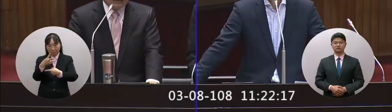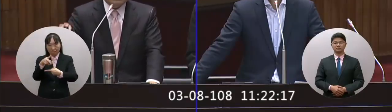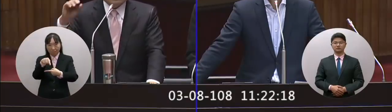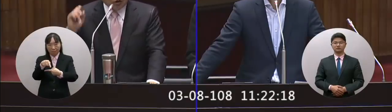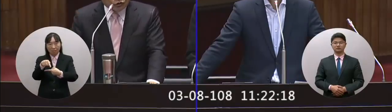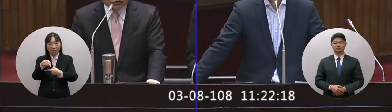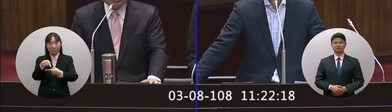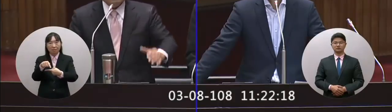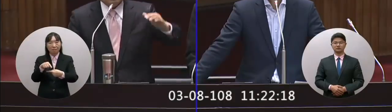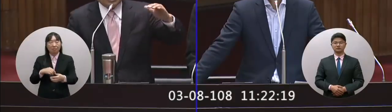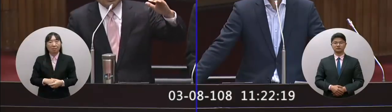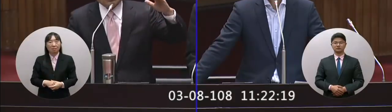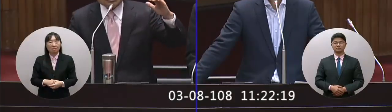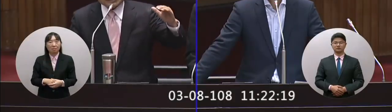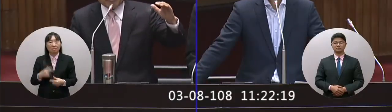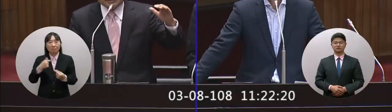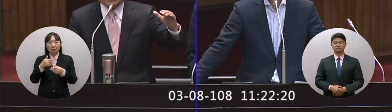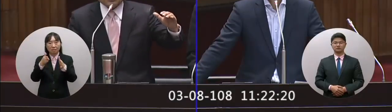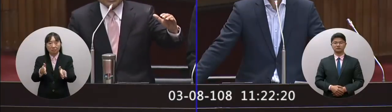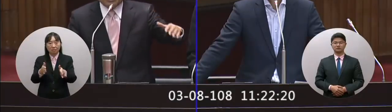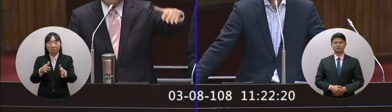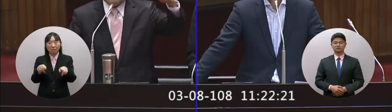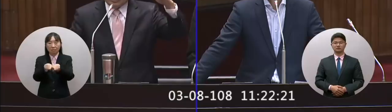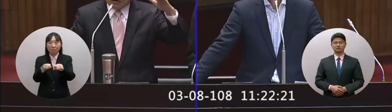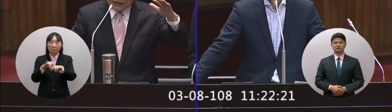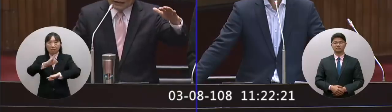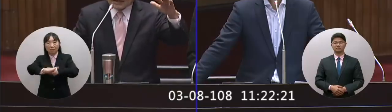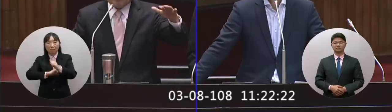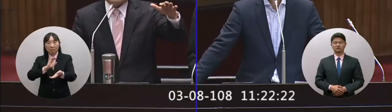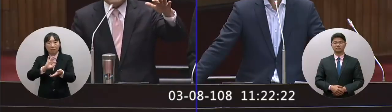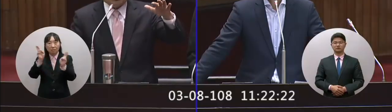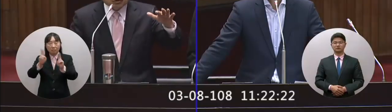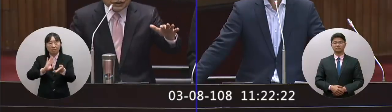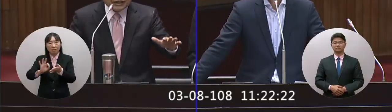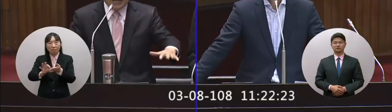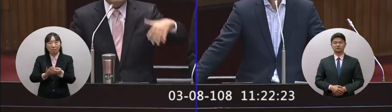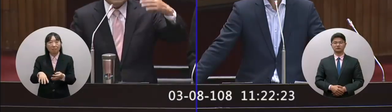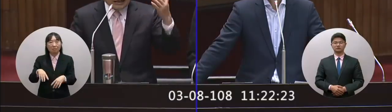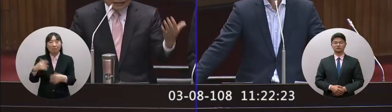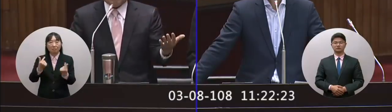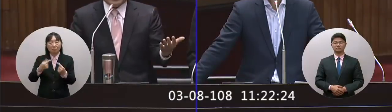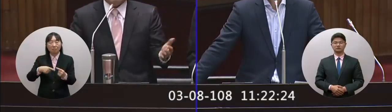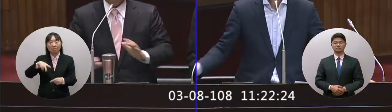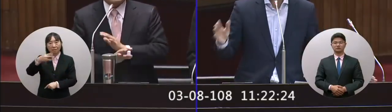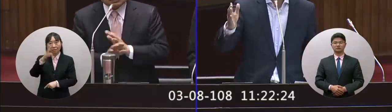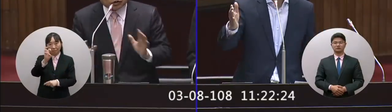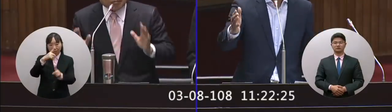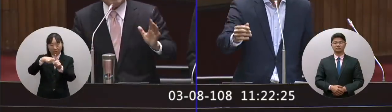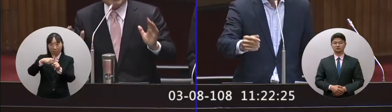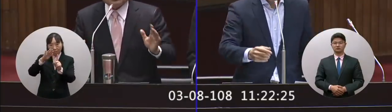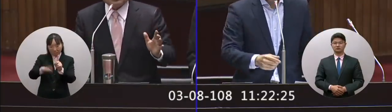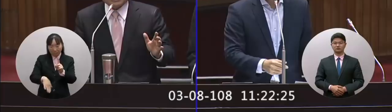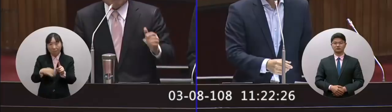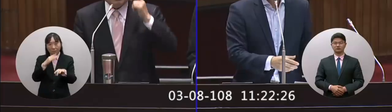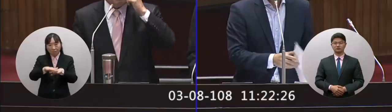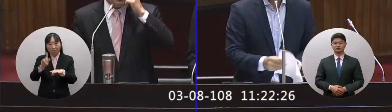个换额，同时对于日常民生用电也有在330度以下应该怎么样，这个是